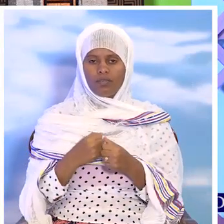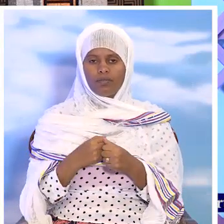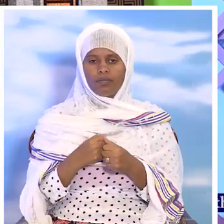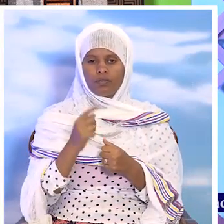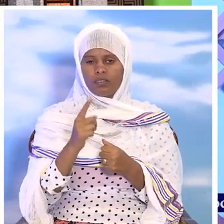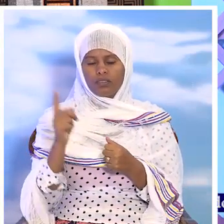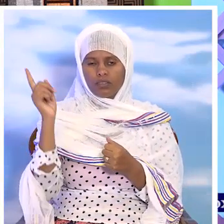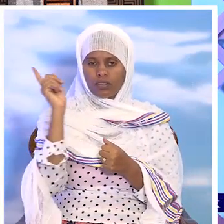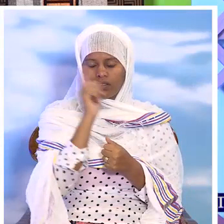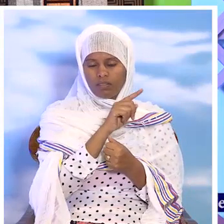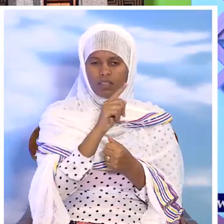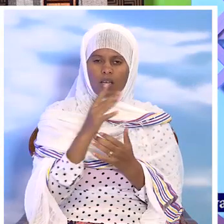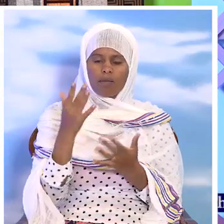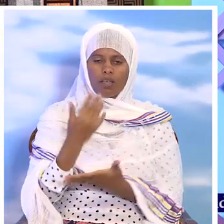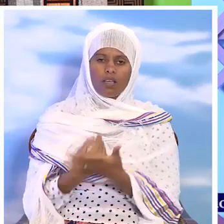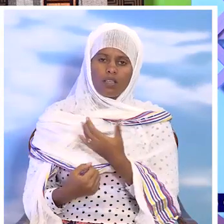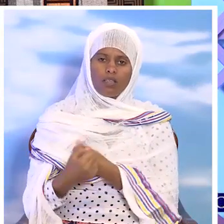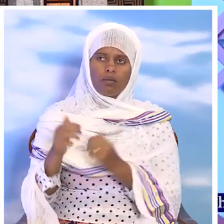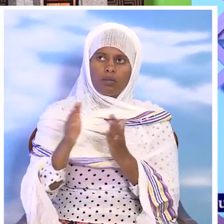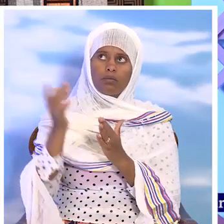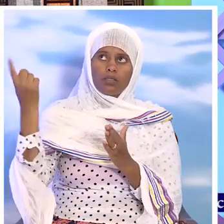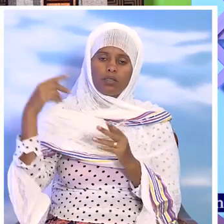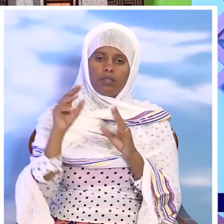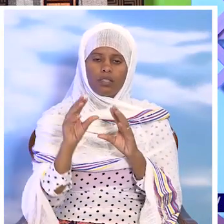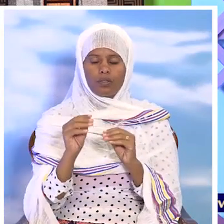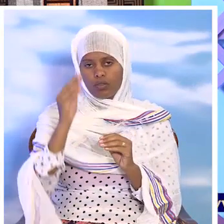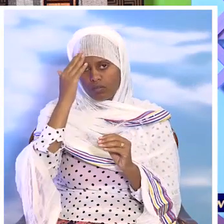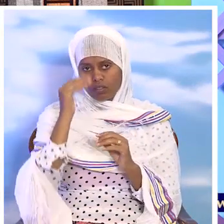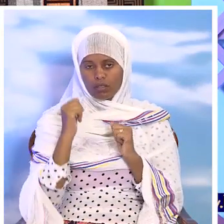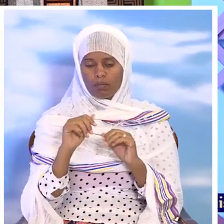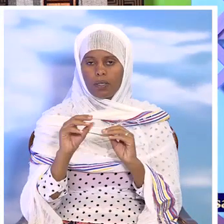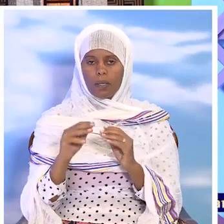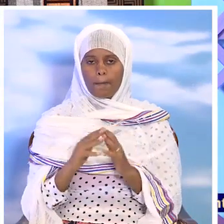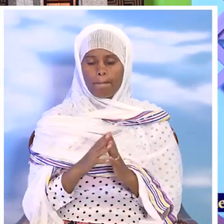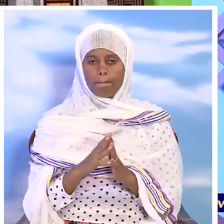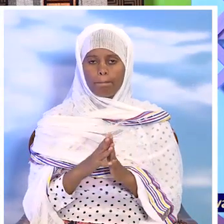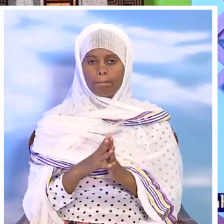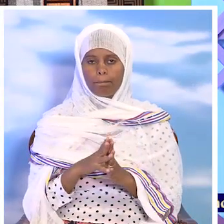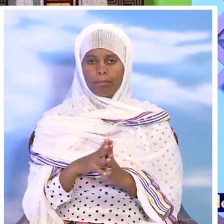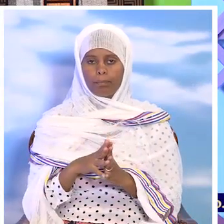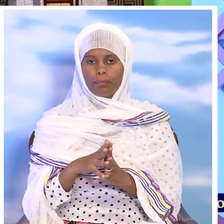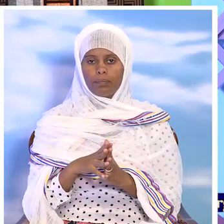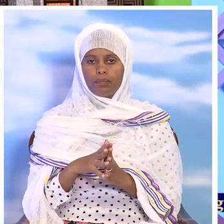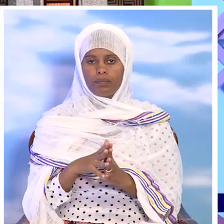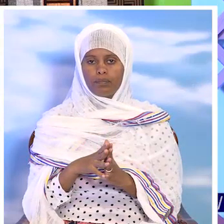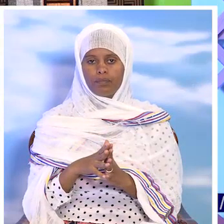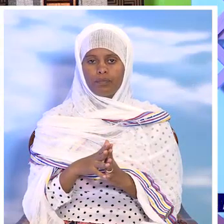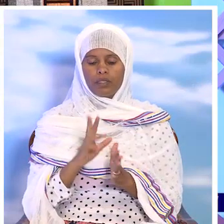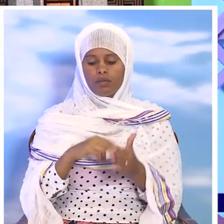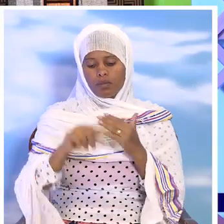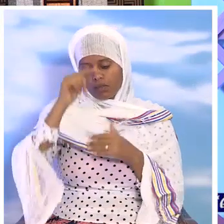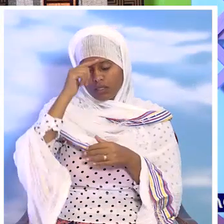ዝኸብአን ዓብን ሓጢኣት ኣብ ቅድሚ እግዚኣብሔር ምዃኑ ክንፈልጥ አብነትና